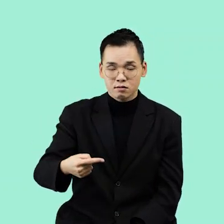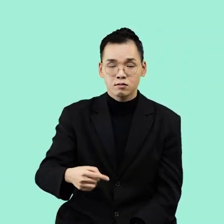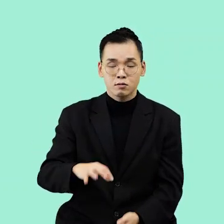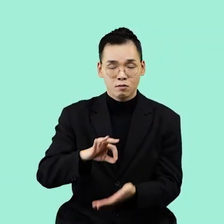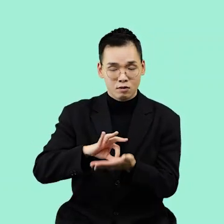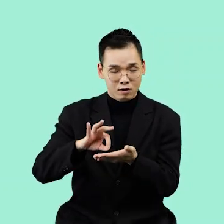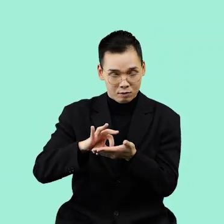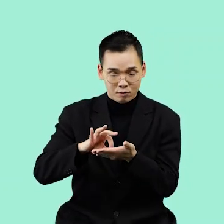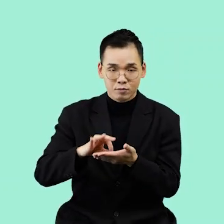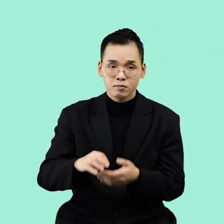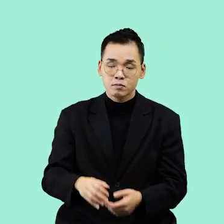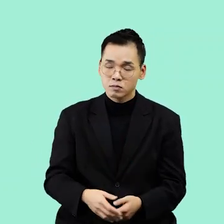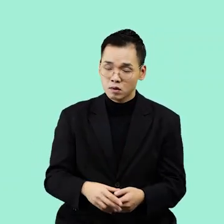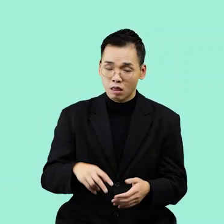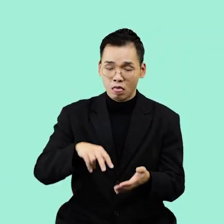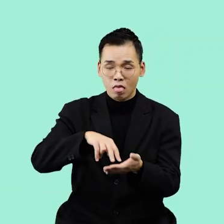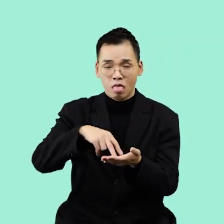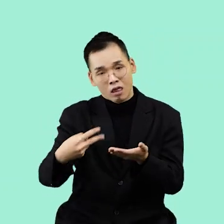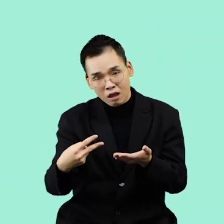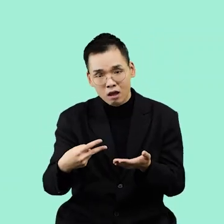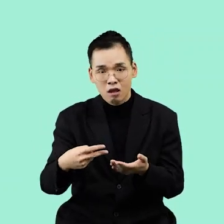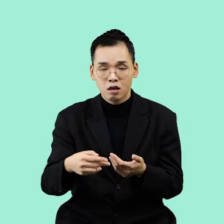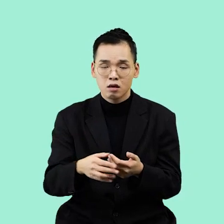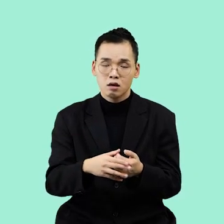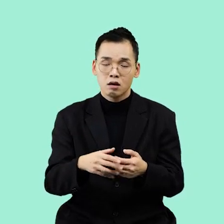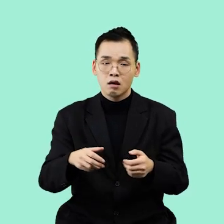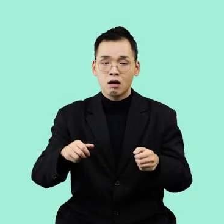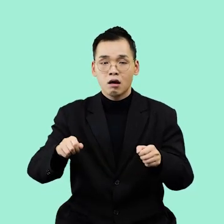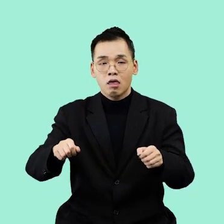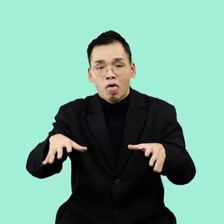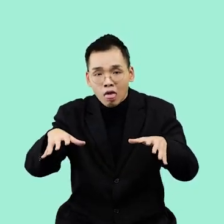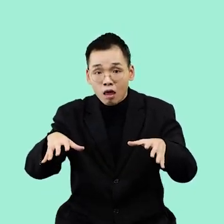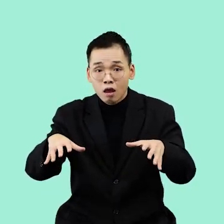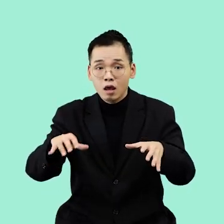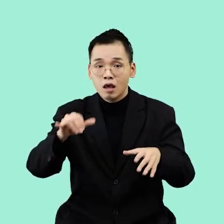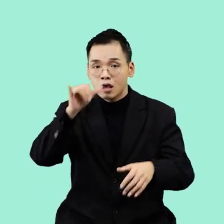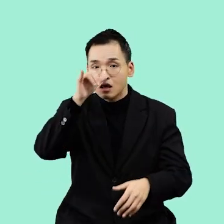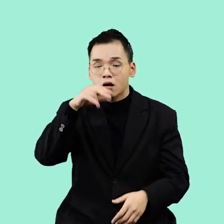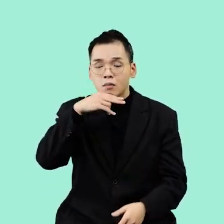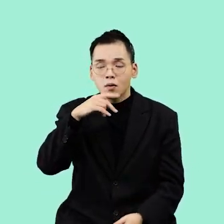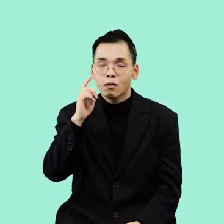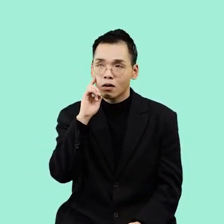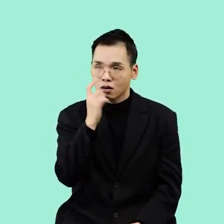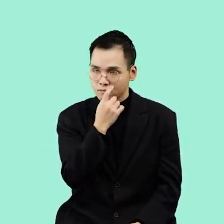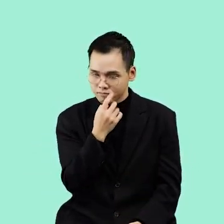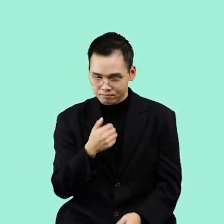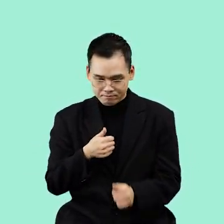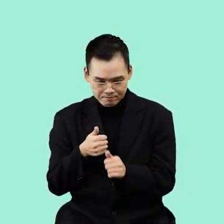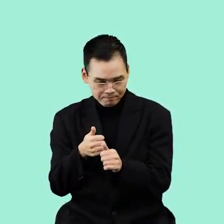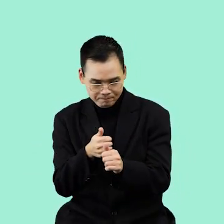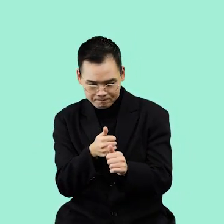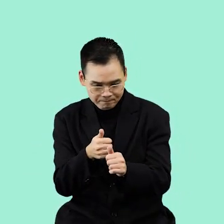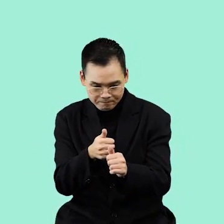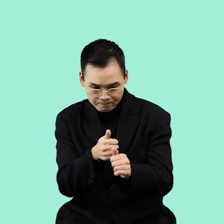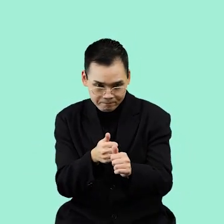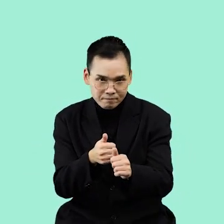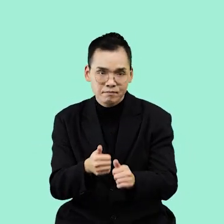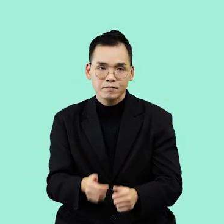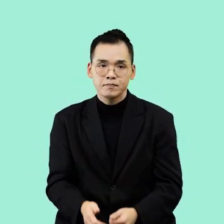넘어지거나 워커를 놓치지 않는지 환자 뒤를 계속 따라다니면서 확인합니다.